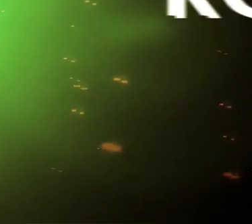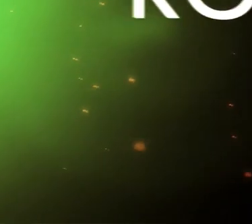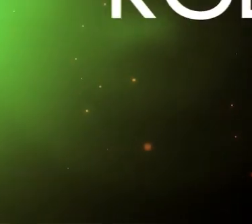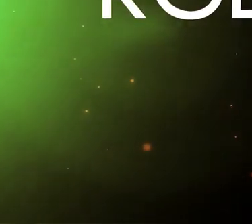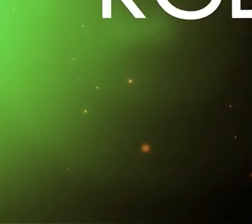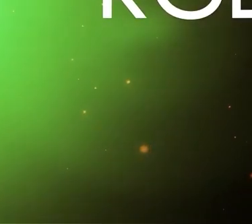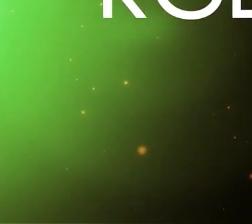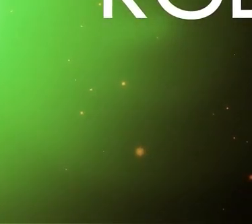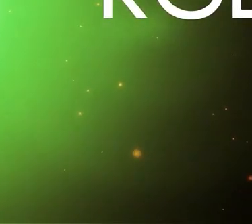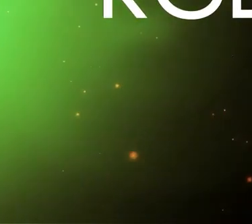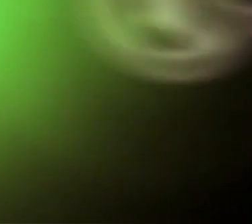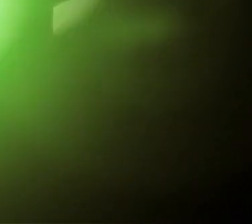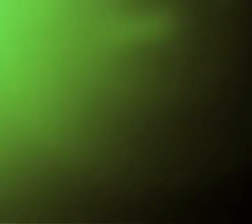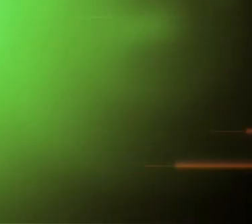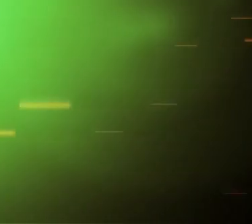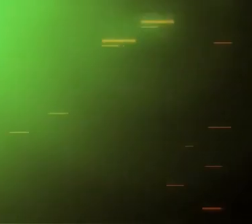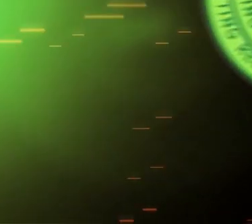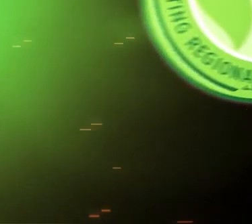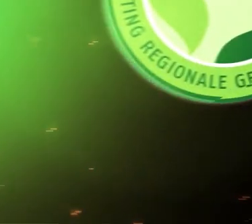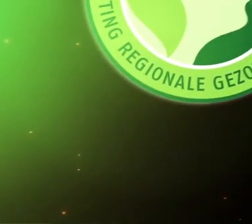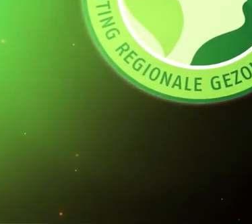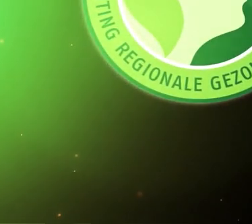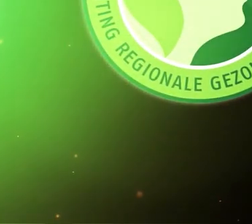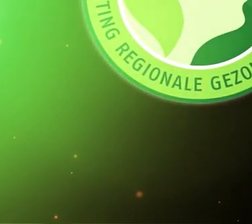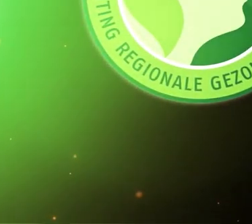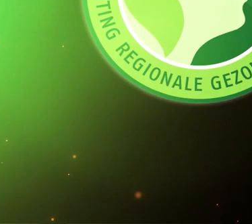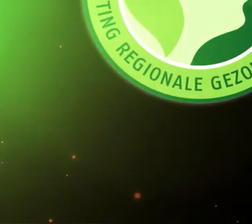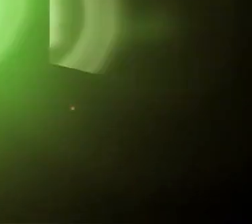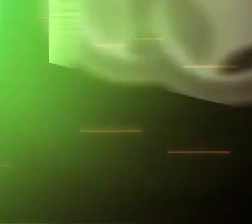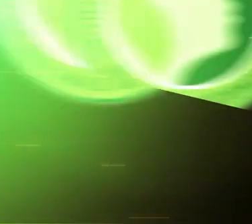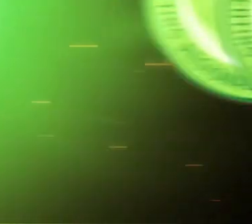RGD, alassi,